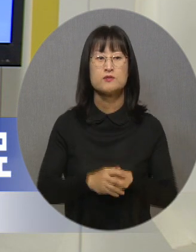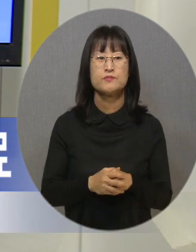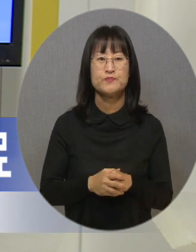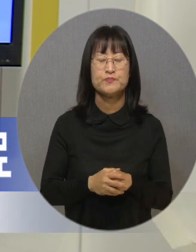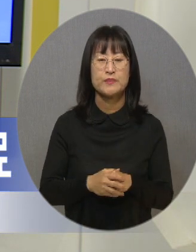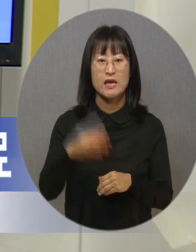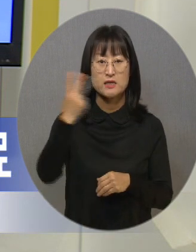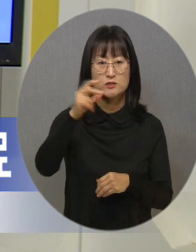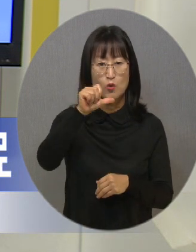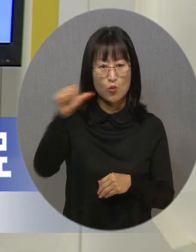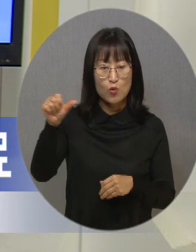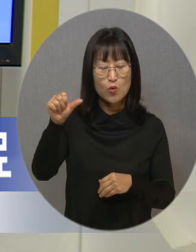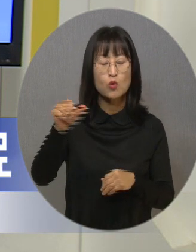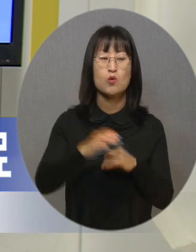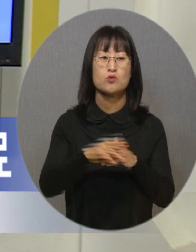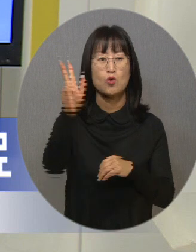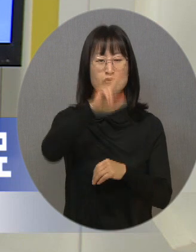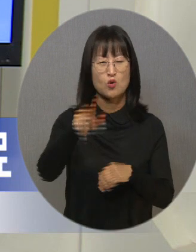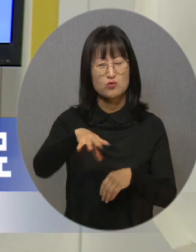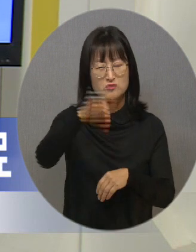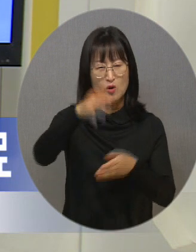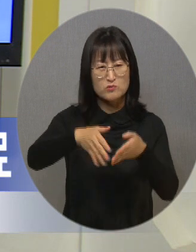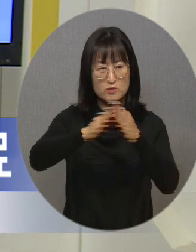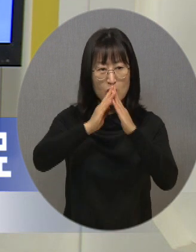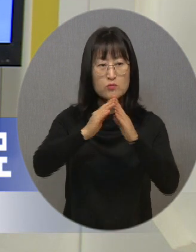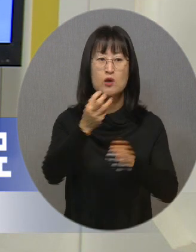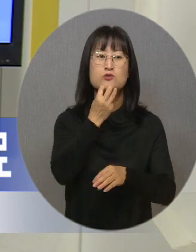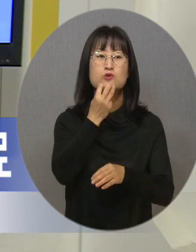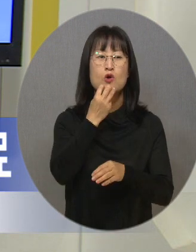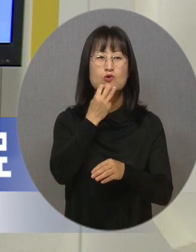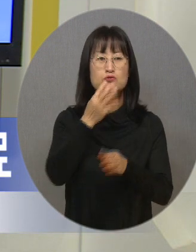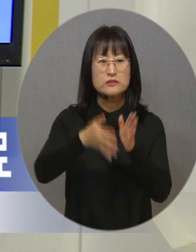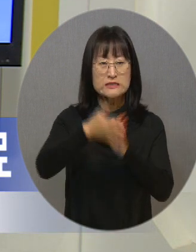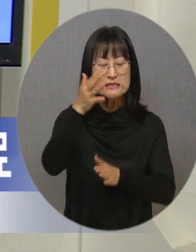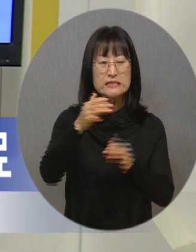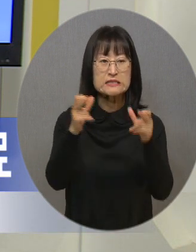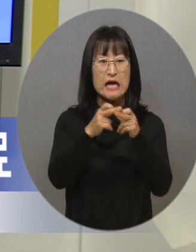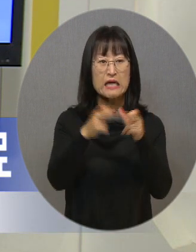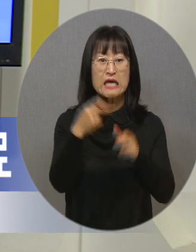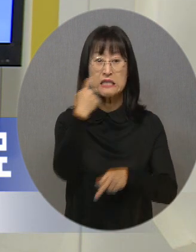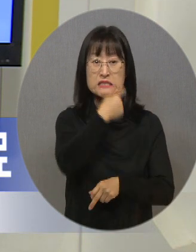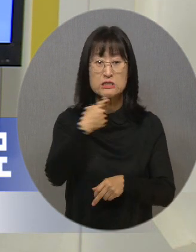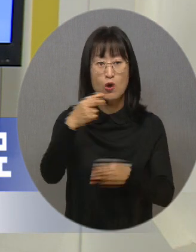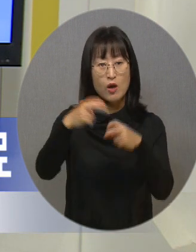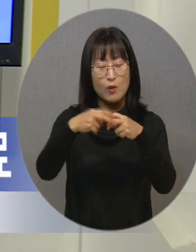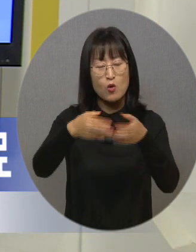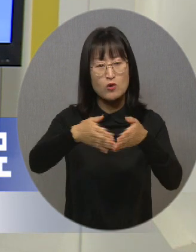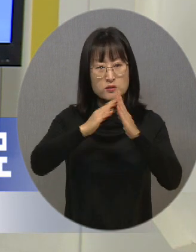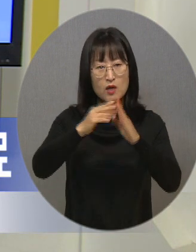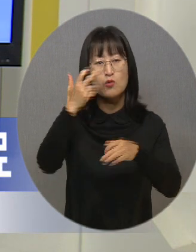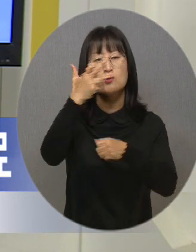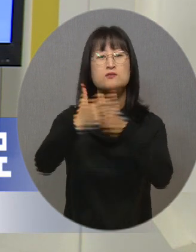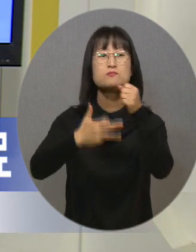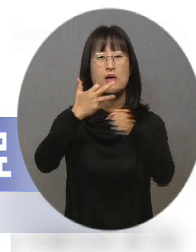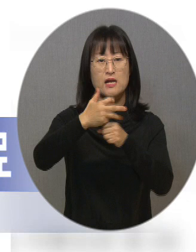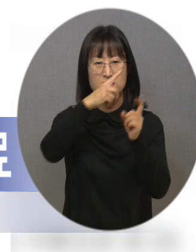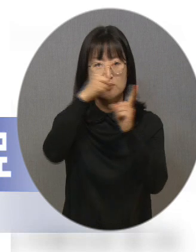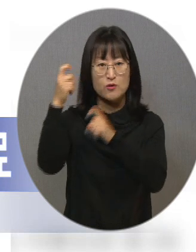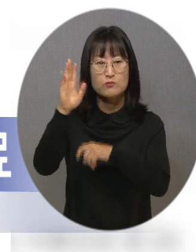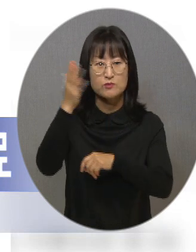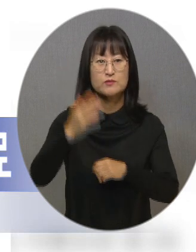지난 2005년 전국 최초로 설립한 서울시 장애인치과병원이 올해 개원 18주년을